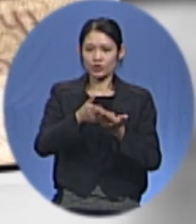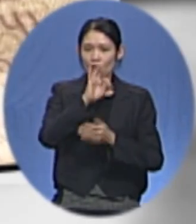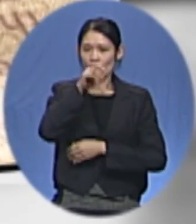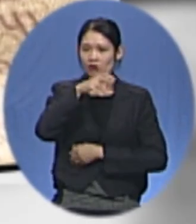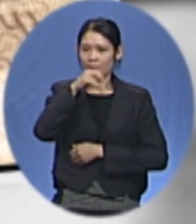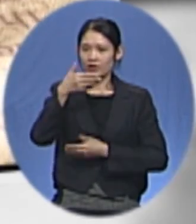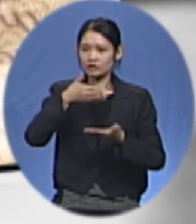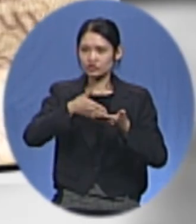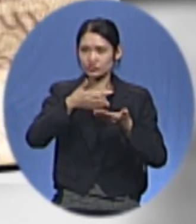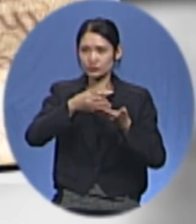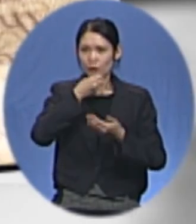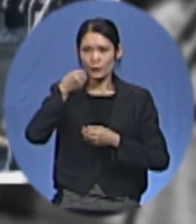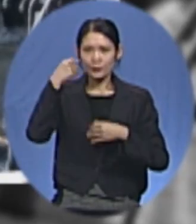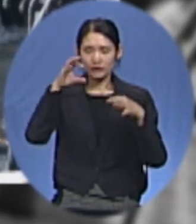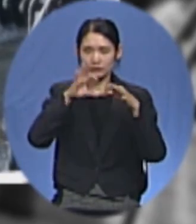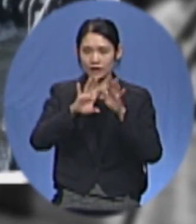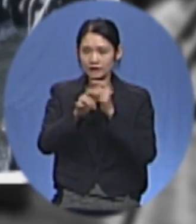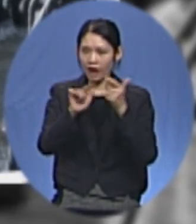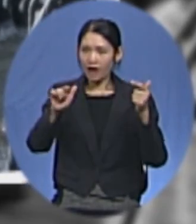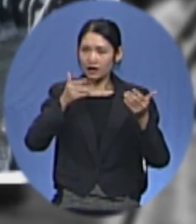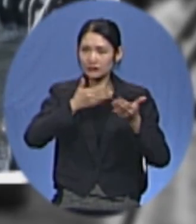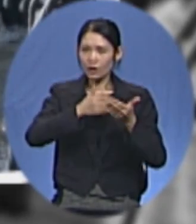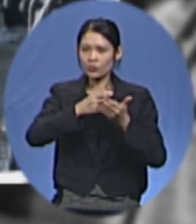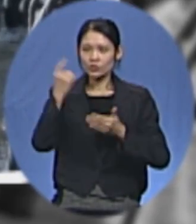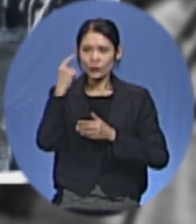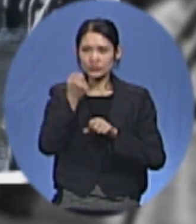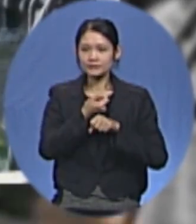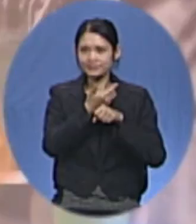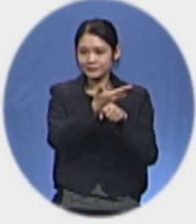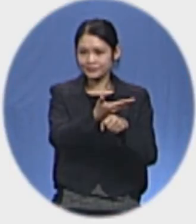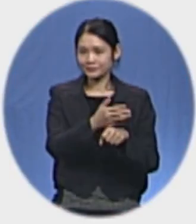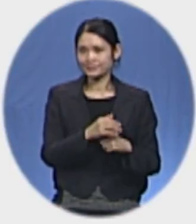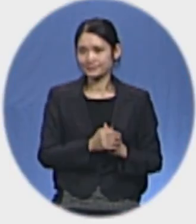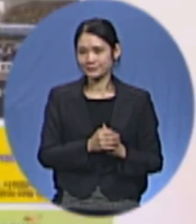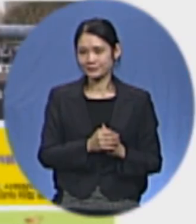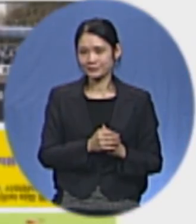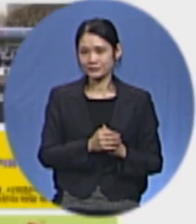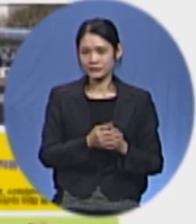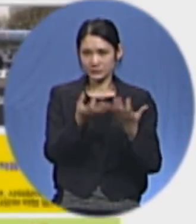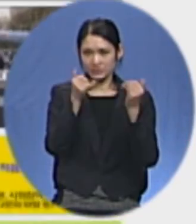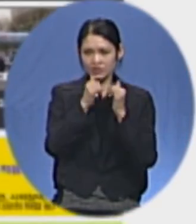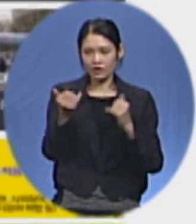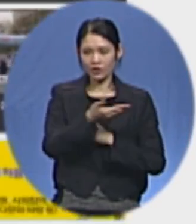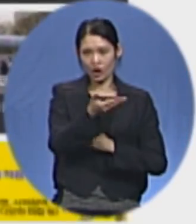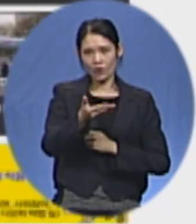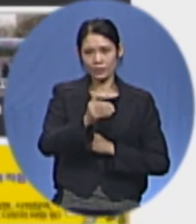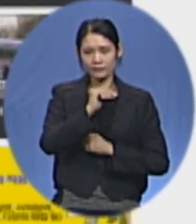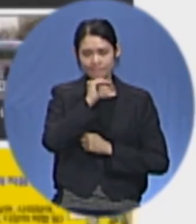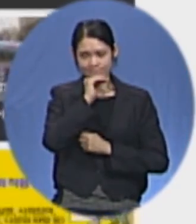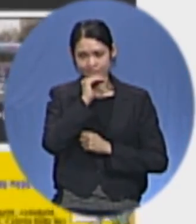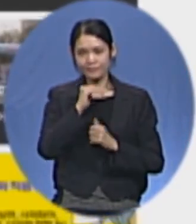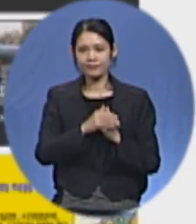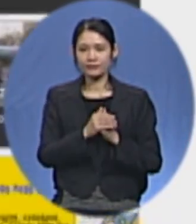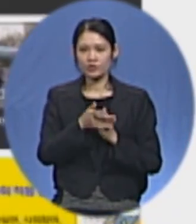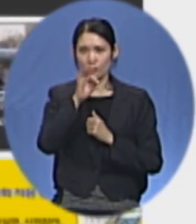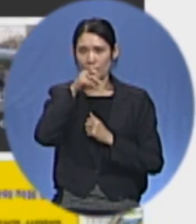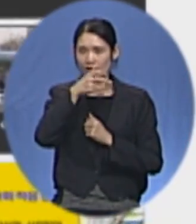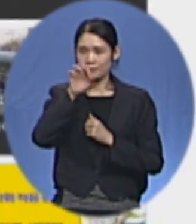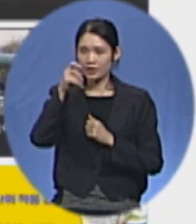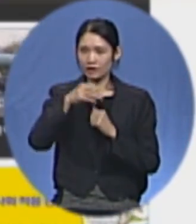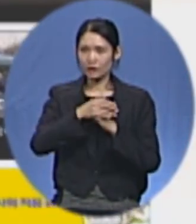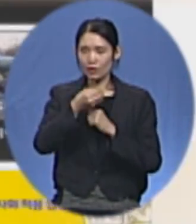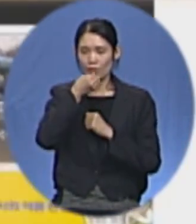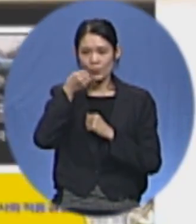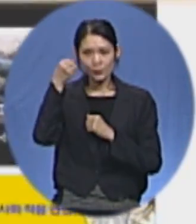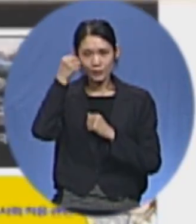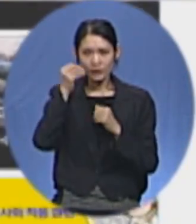웰페어뉴스 홈페이지를 통해 보다 다양한 소식을 접할 수 있습니다. 시청자 여러분의 제보를 기다립니다. 웰페어뉴스